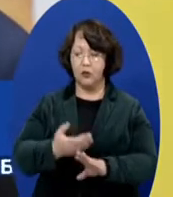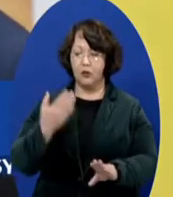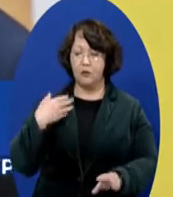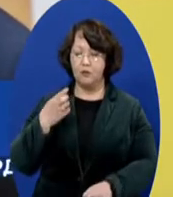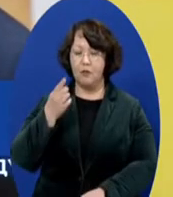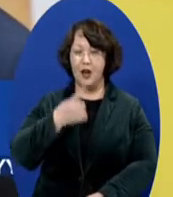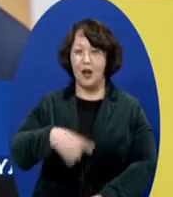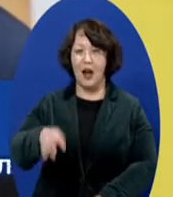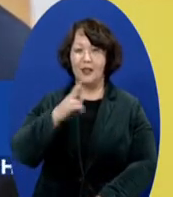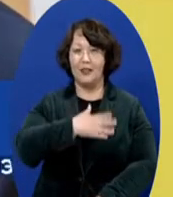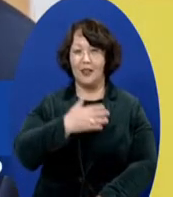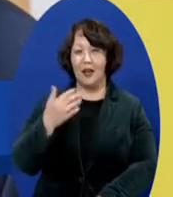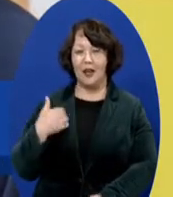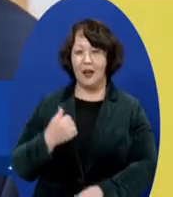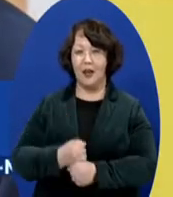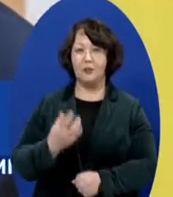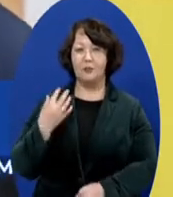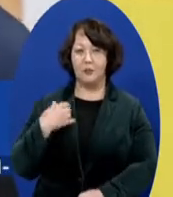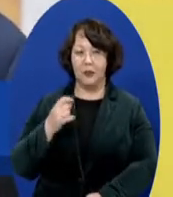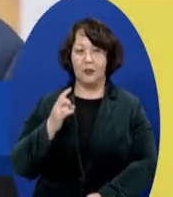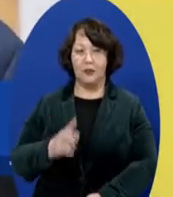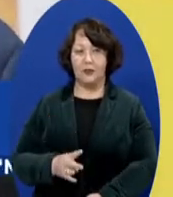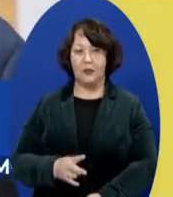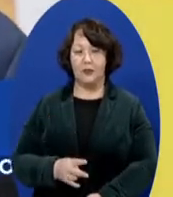бригадын даргаг хийгээд тэр манай